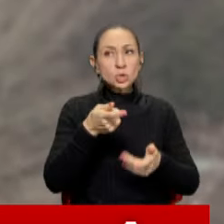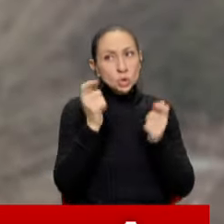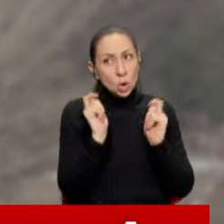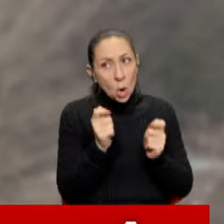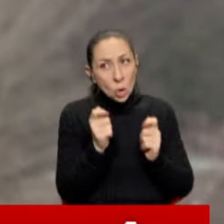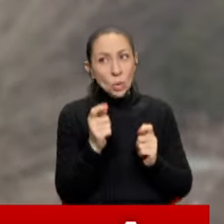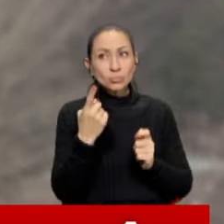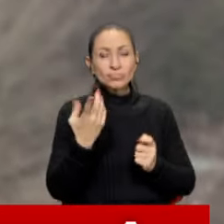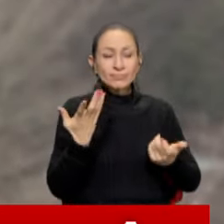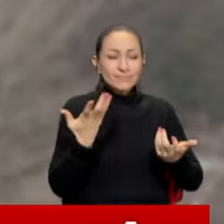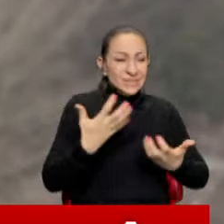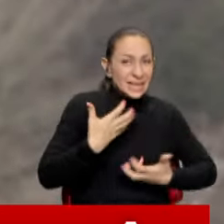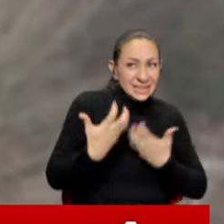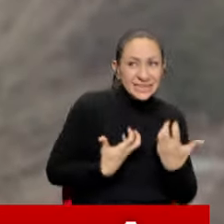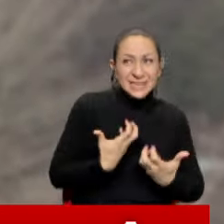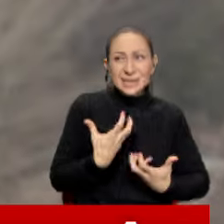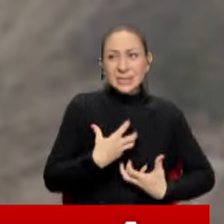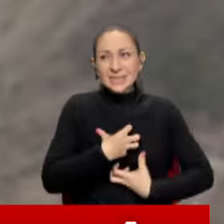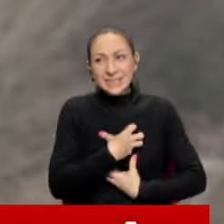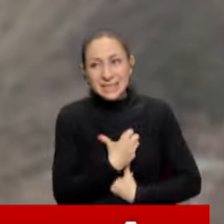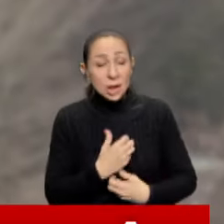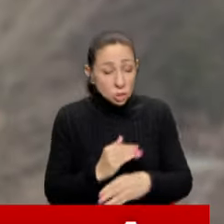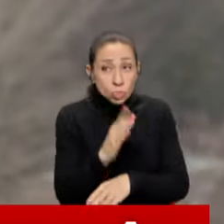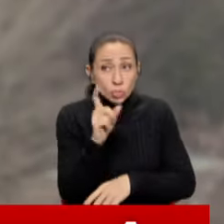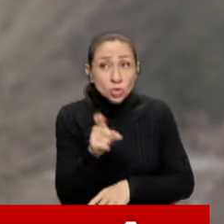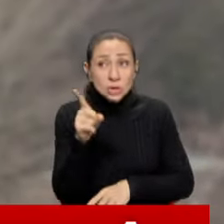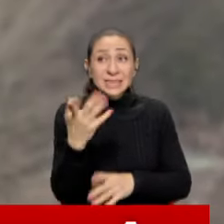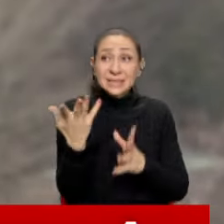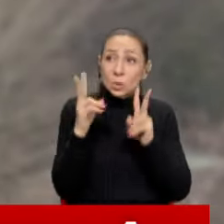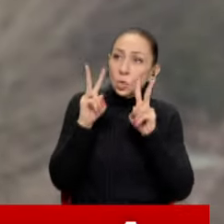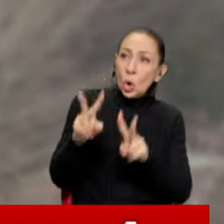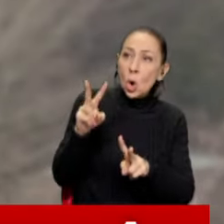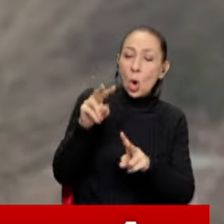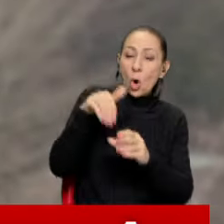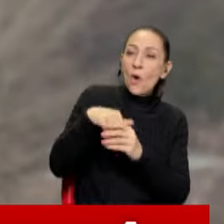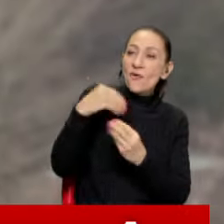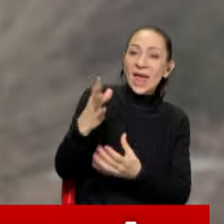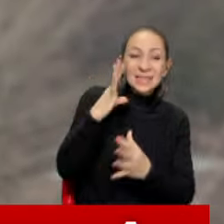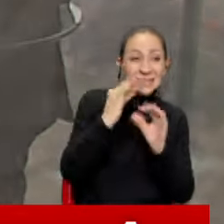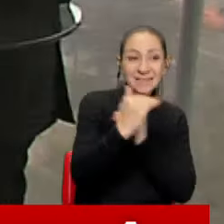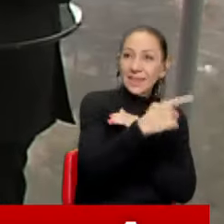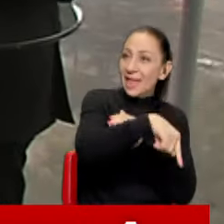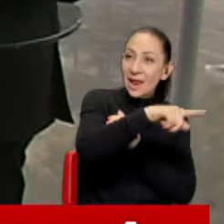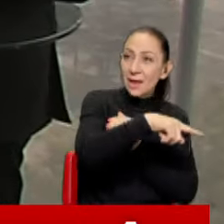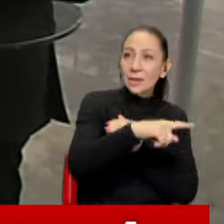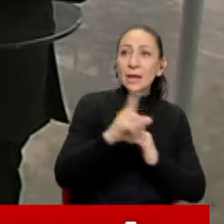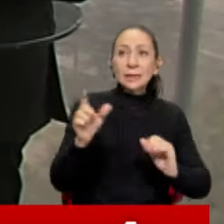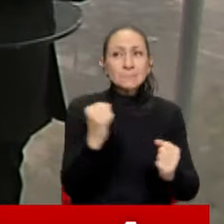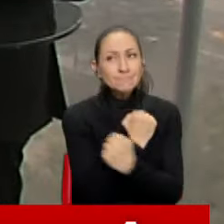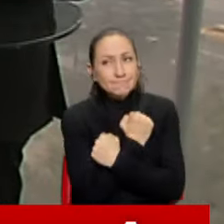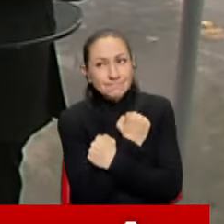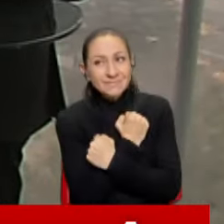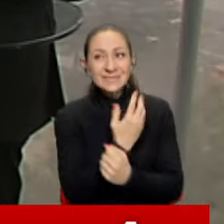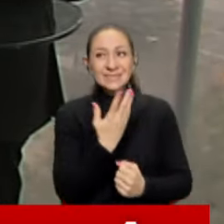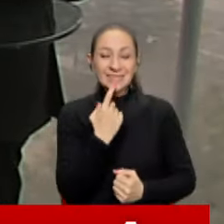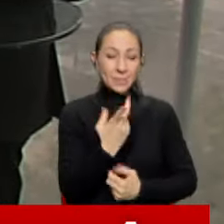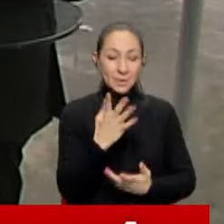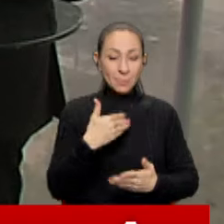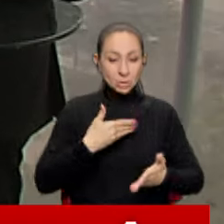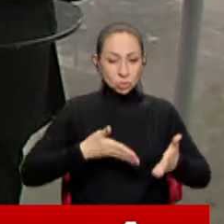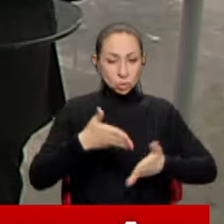güçlüğünü, bunun zorluğunu yaşıyor musunuz? Ya da sizi nasıl karşılıyor seçmen, Çankayalılar? Yani bağrına basıyor diyebilirim. Ben